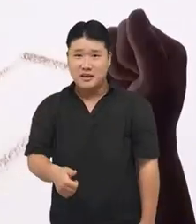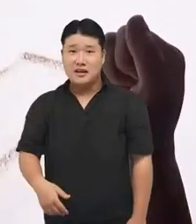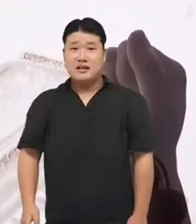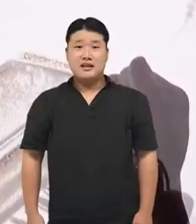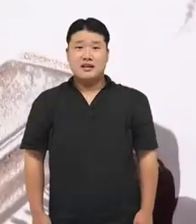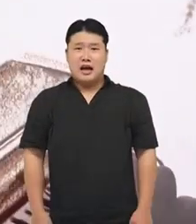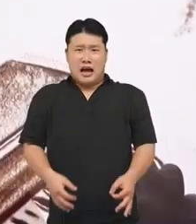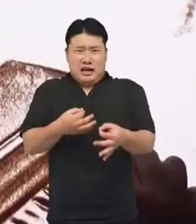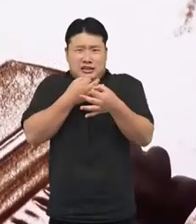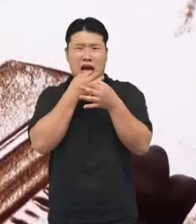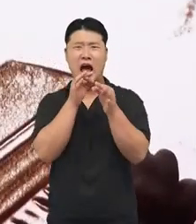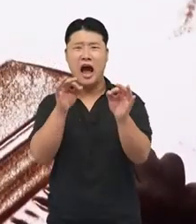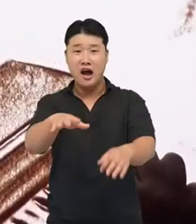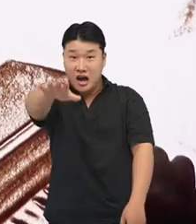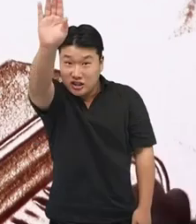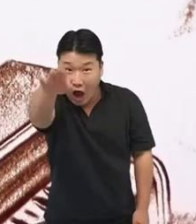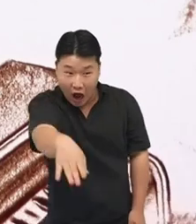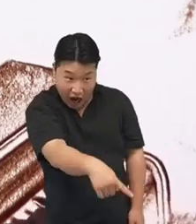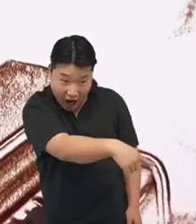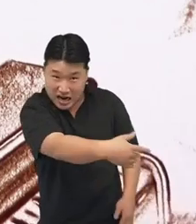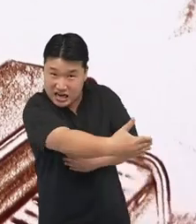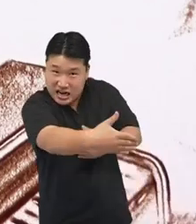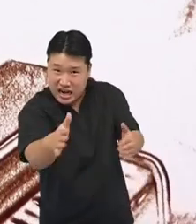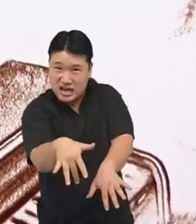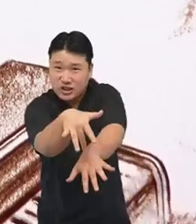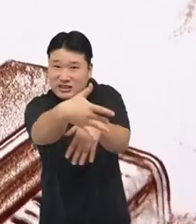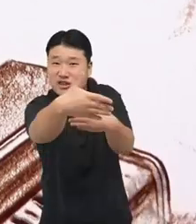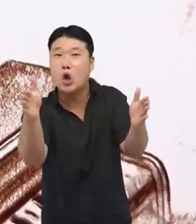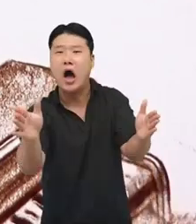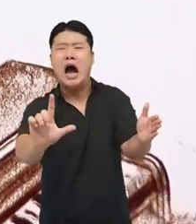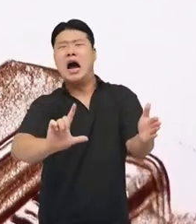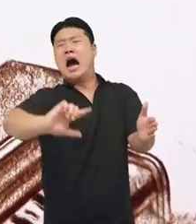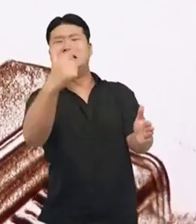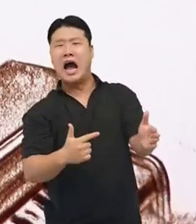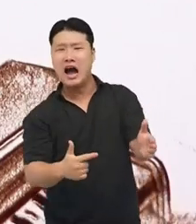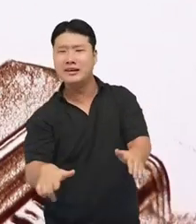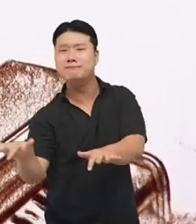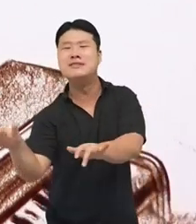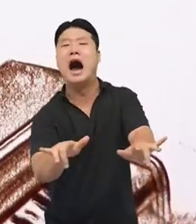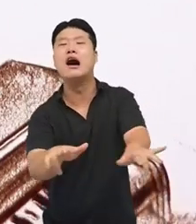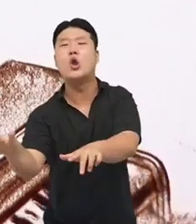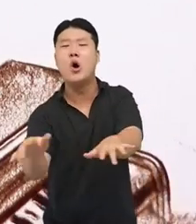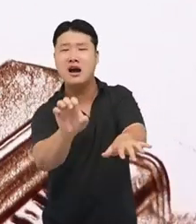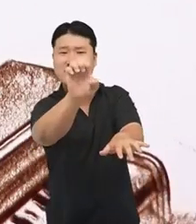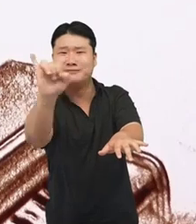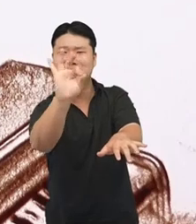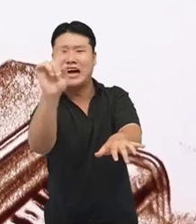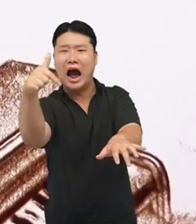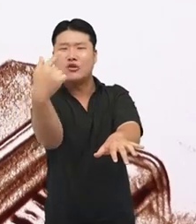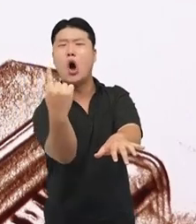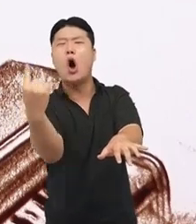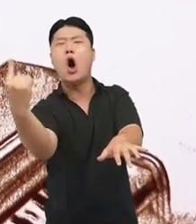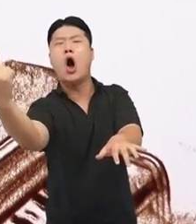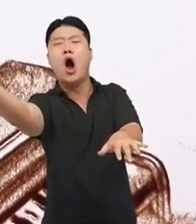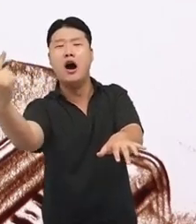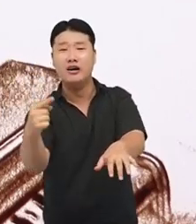사람들에게 외쳤어요. 저 커다란 통은 귀신통이 아니라 피아노라는 악기요.